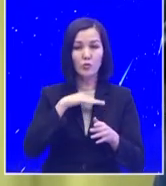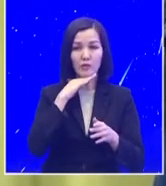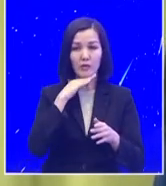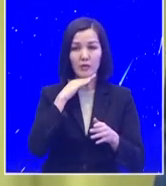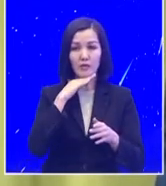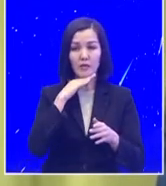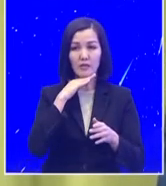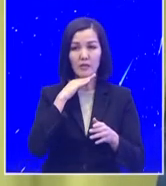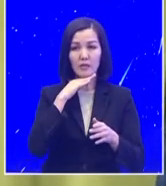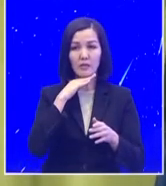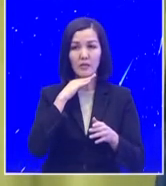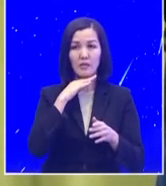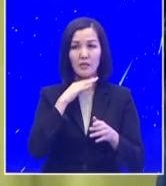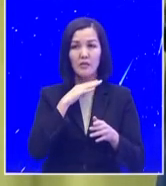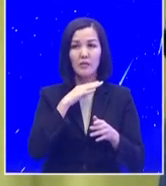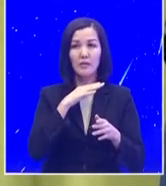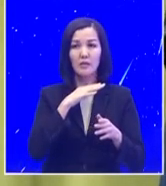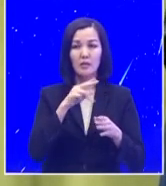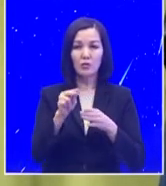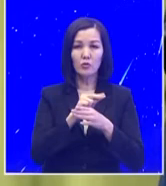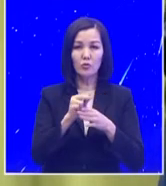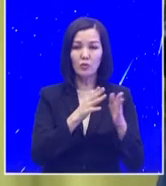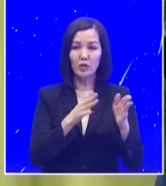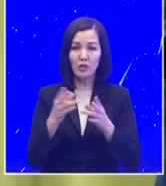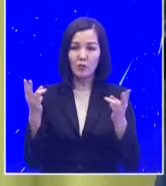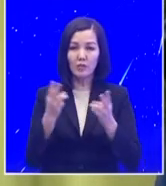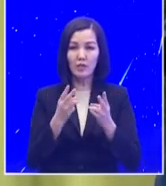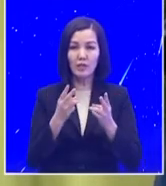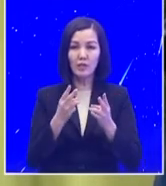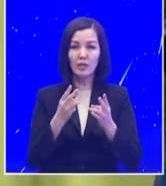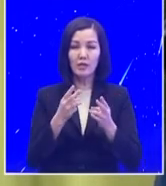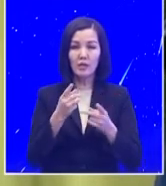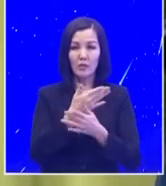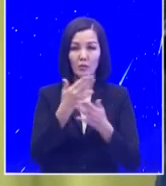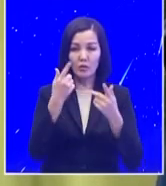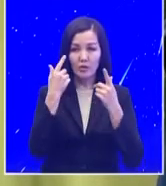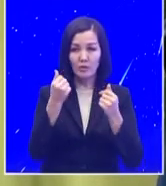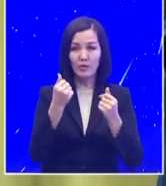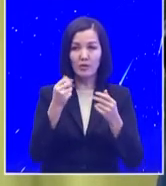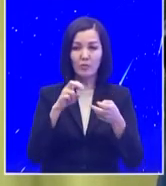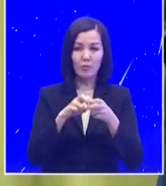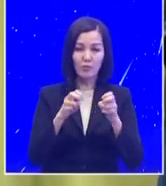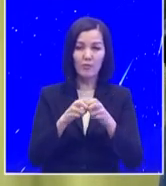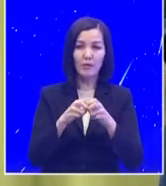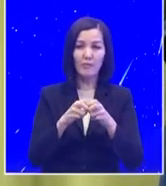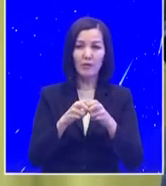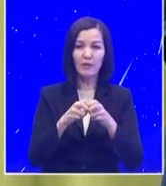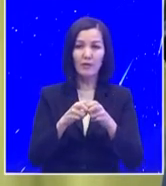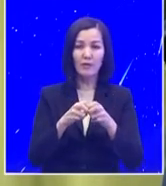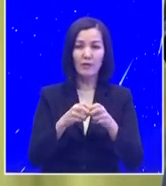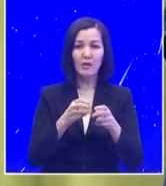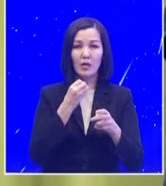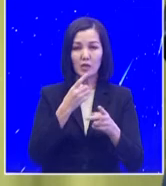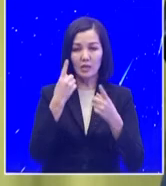сол ана ирригационный сеттердің бәрін жөндеуге келтіруіміз керек. Өздеріңіз білесіздер, Амандық ауылы осы мәселені өте жақсы